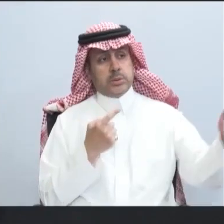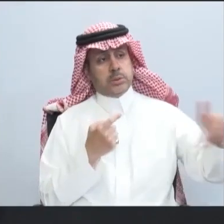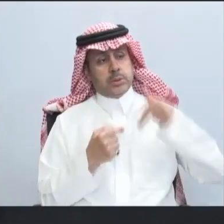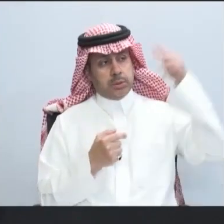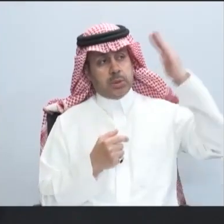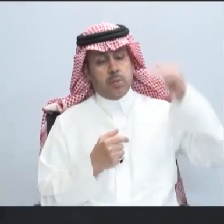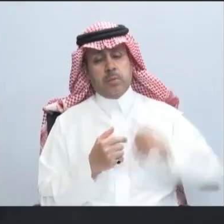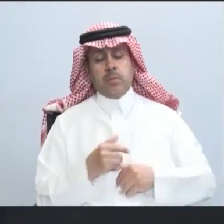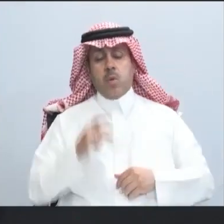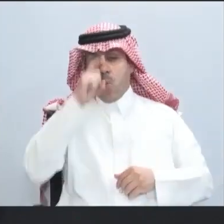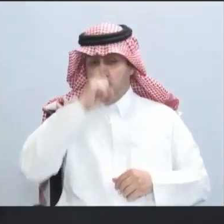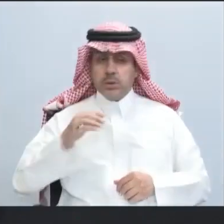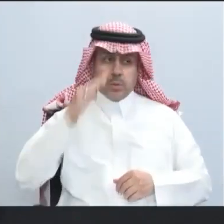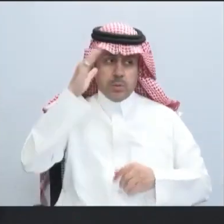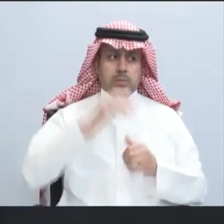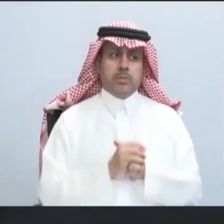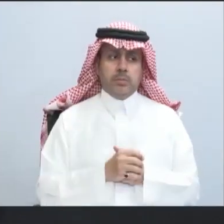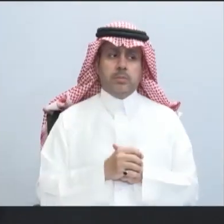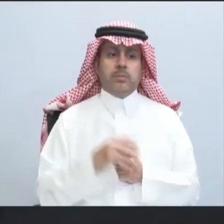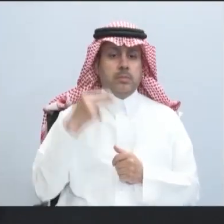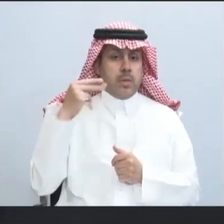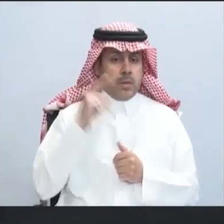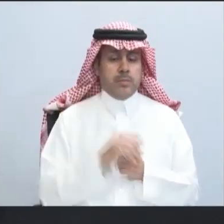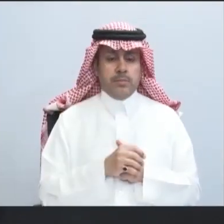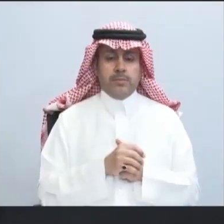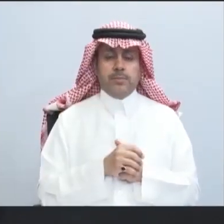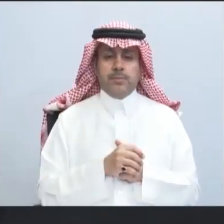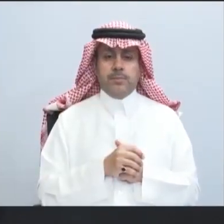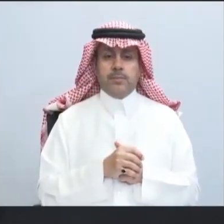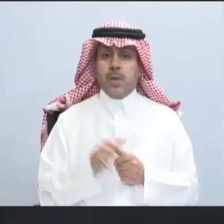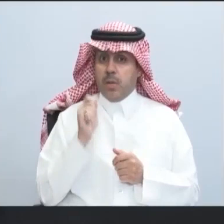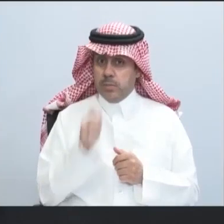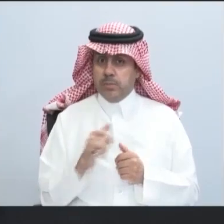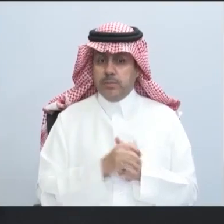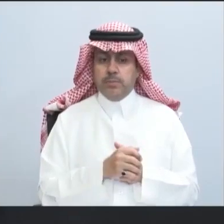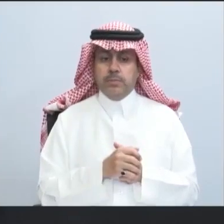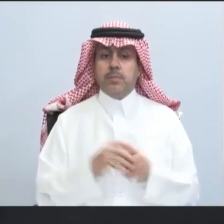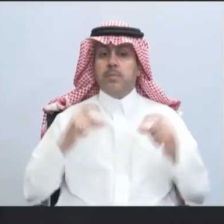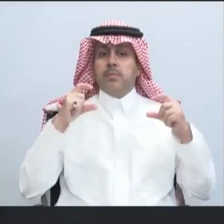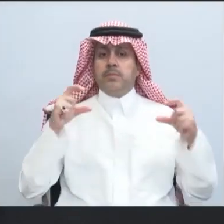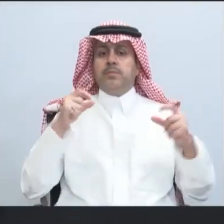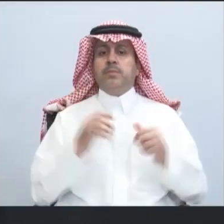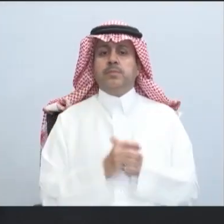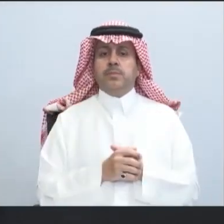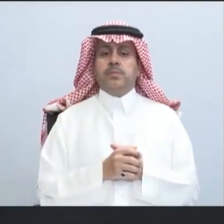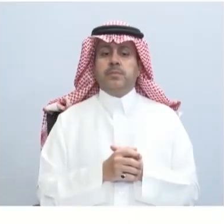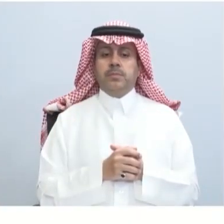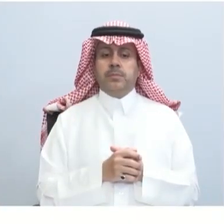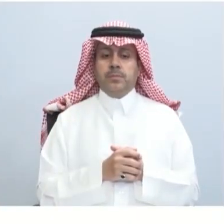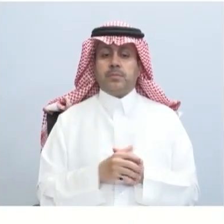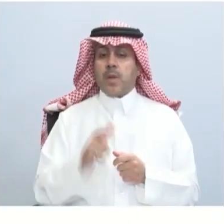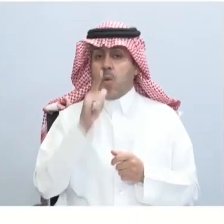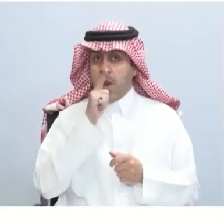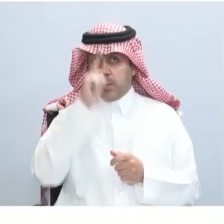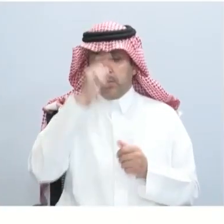ماذا نقول رده واجب تقول وعليكم السلام هذا حكم رد السلام ما دليل ذلك احسنتم قول